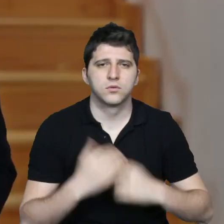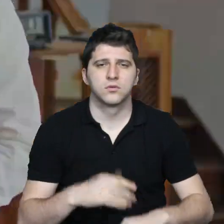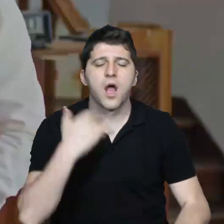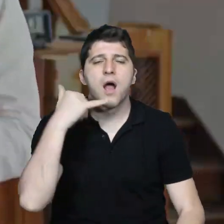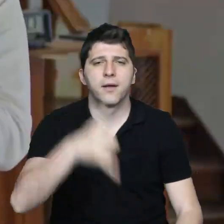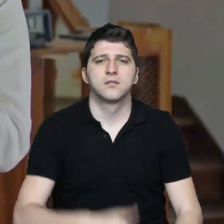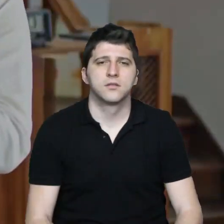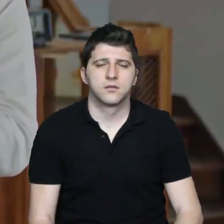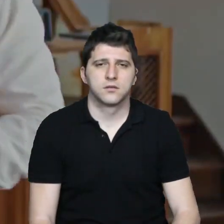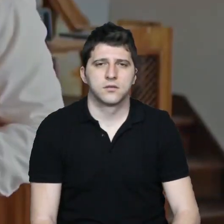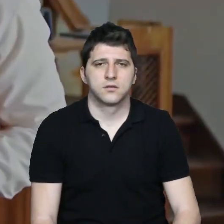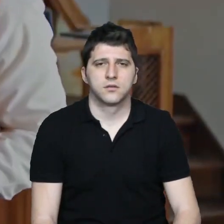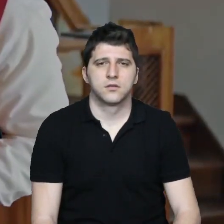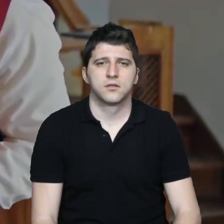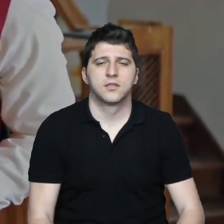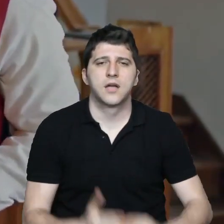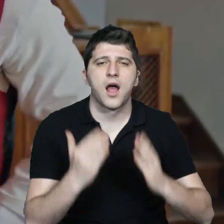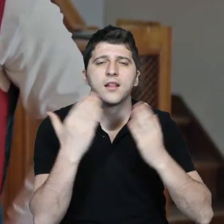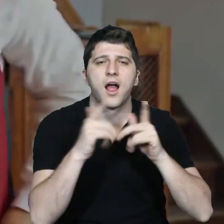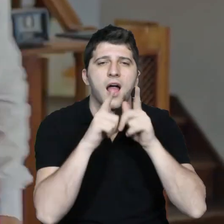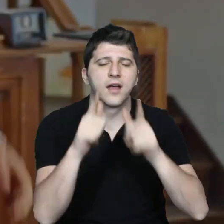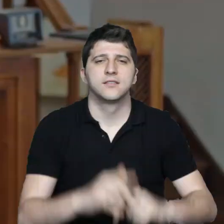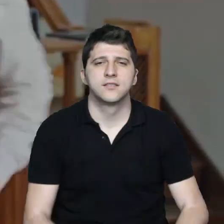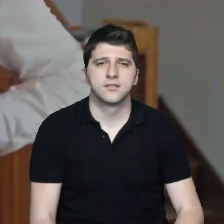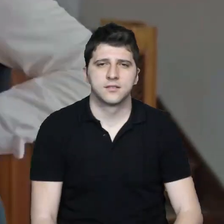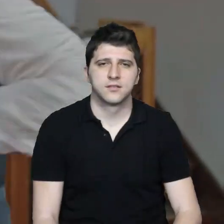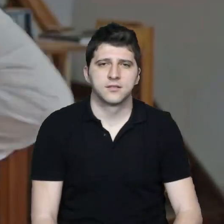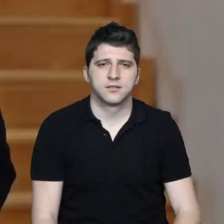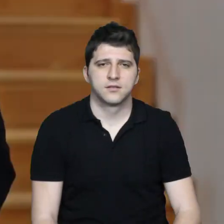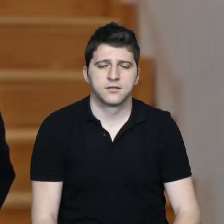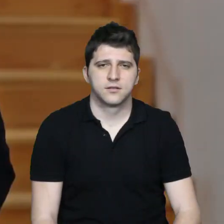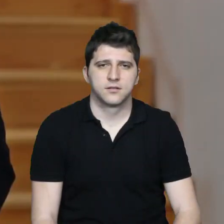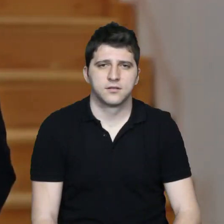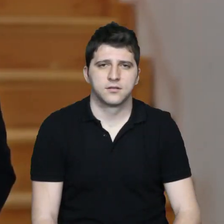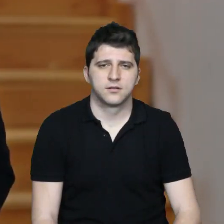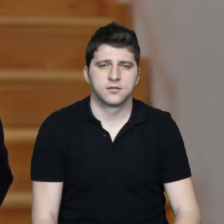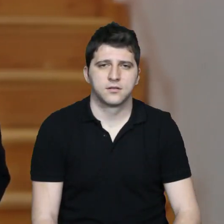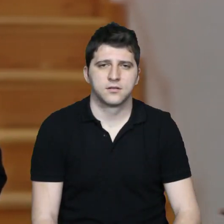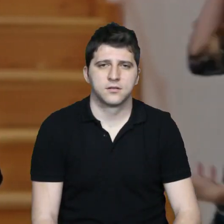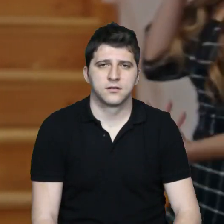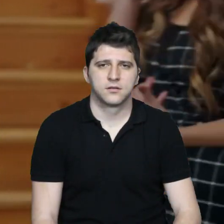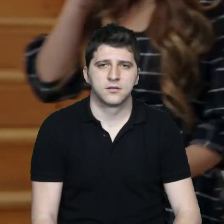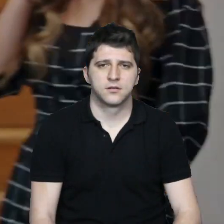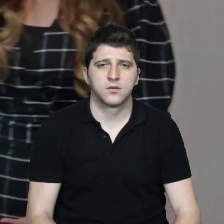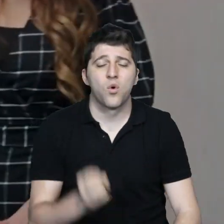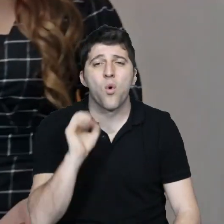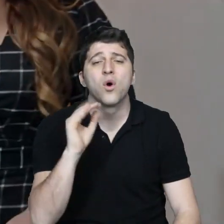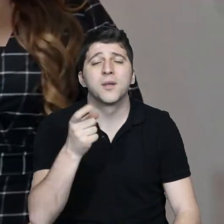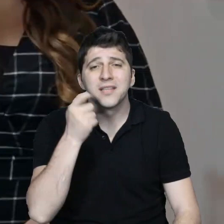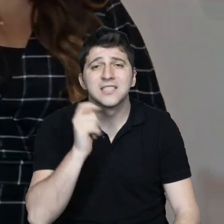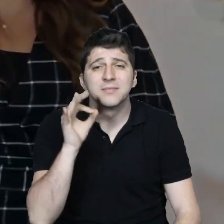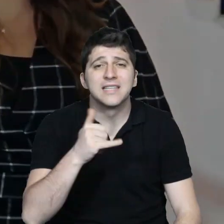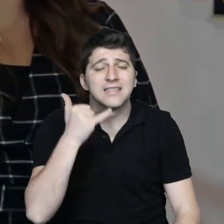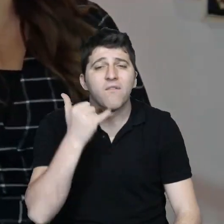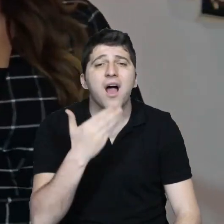Kapat. Allah! Telefonu cebine koyup el içlerini heyecanla üstüne sürdü. Hocam, gerçekten şimdi